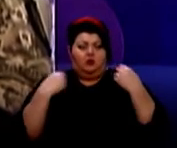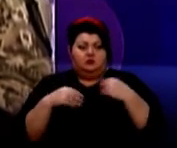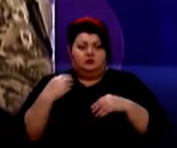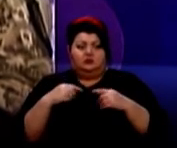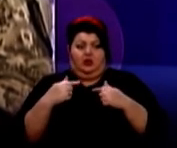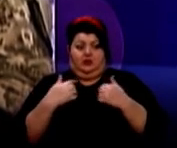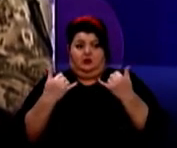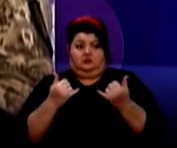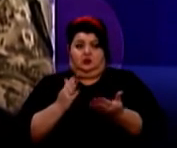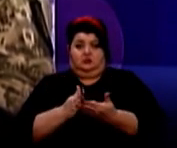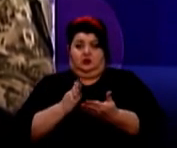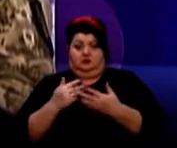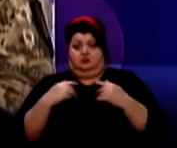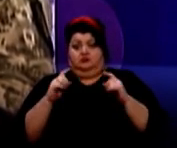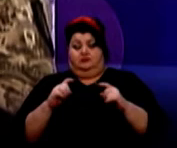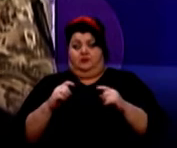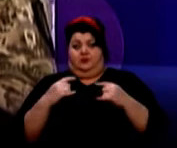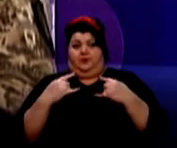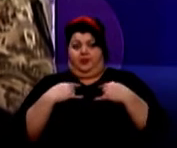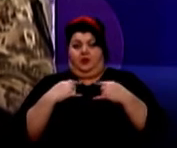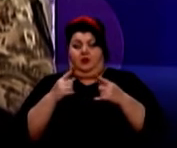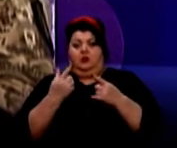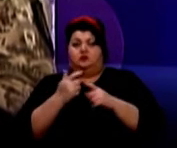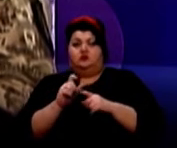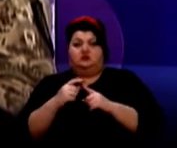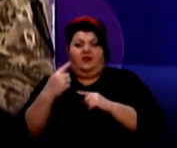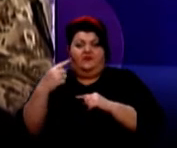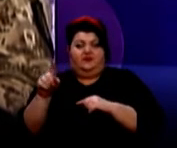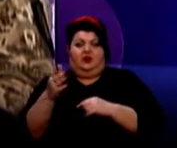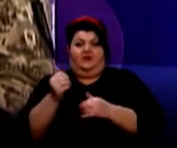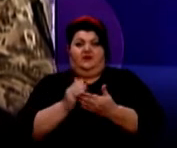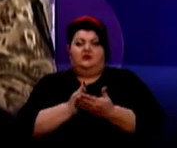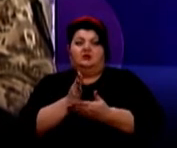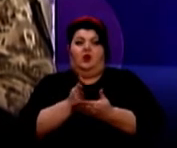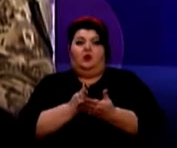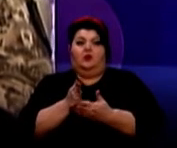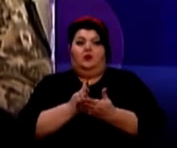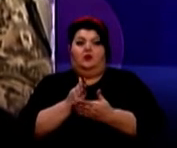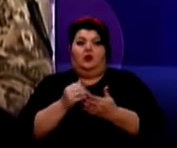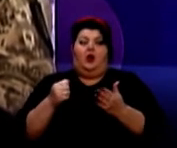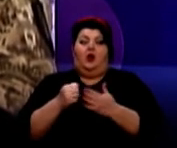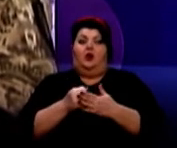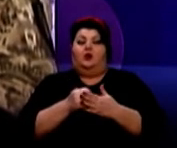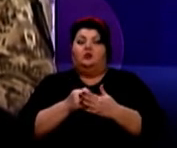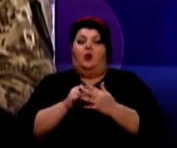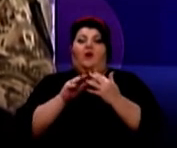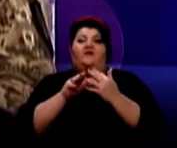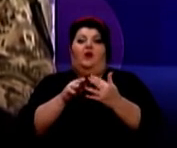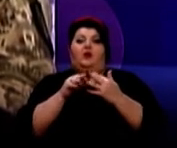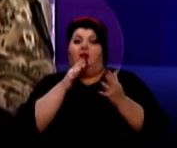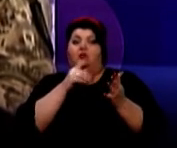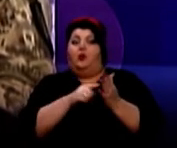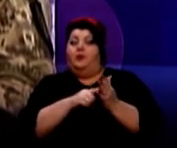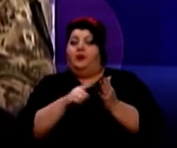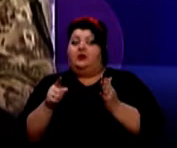я знаходжуся. Звичайно, це дуже відрізняється від строковика, скажімо так, до воєнного періоду, до